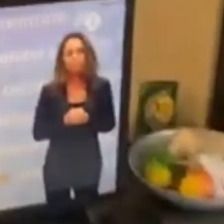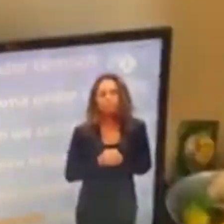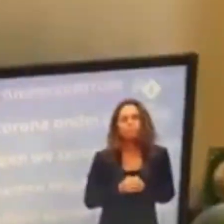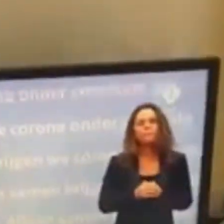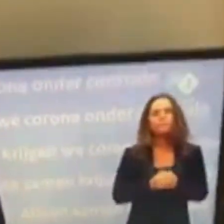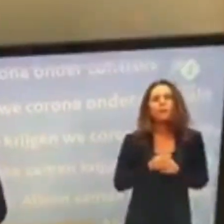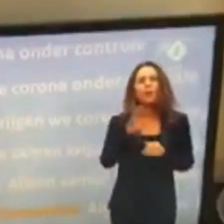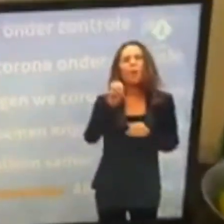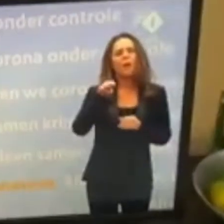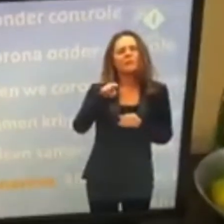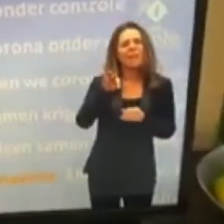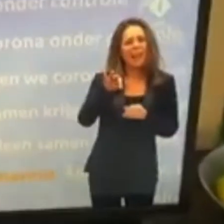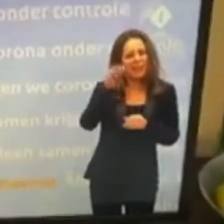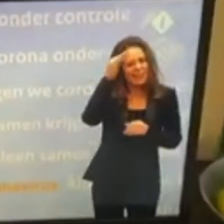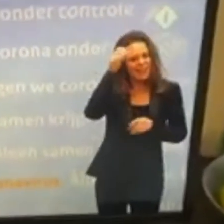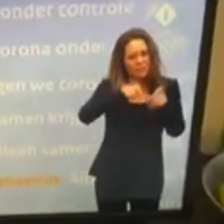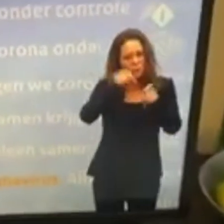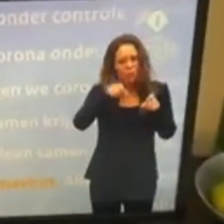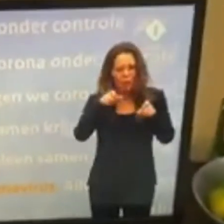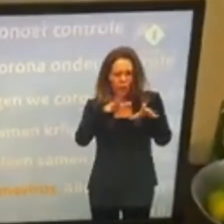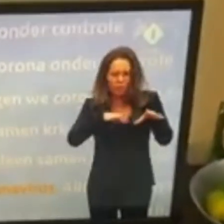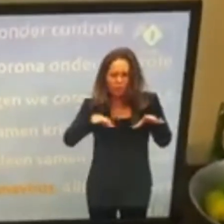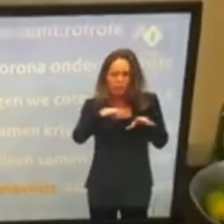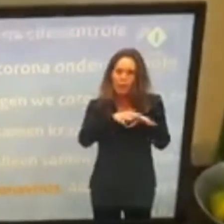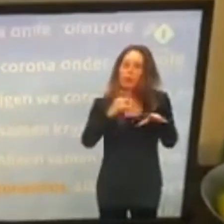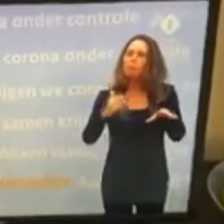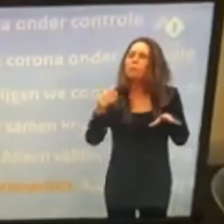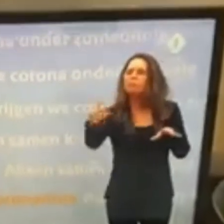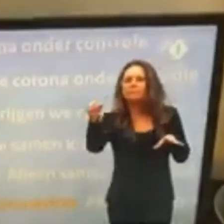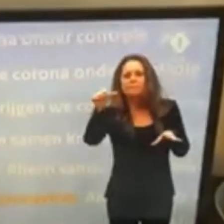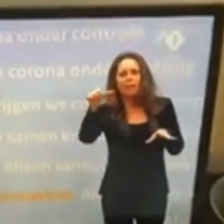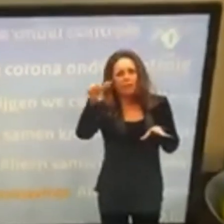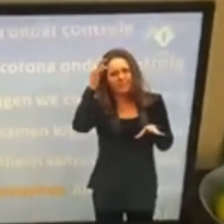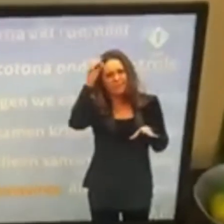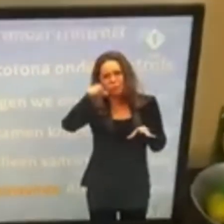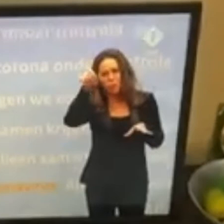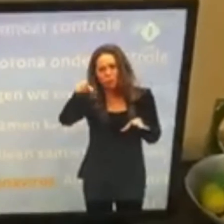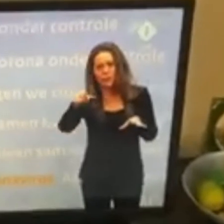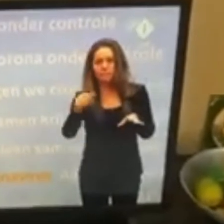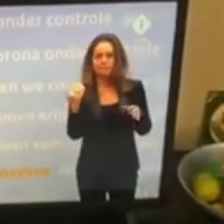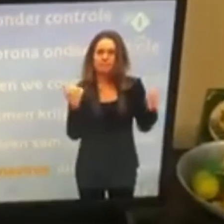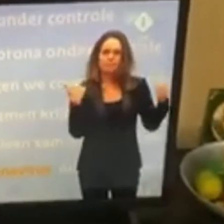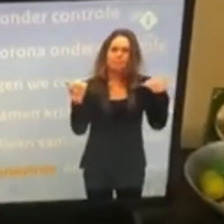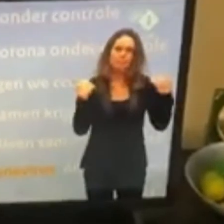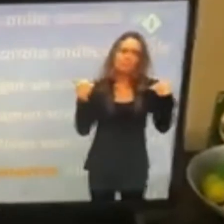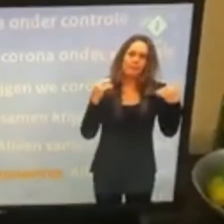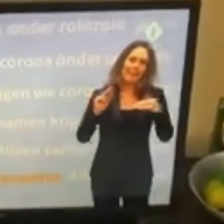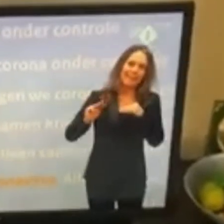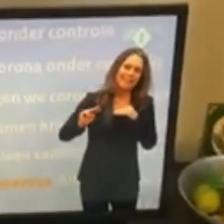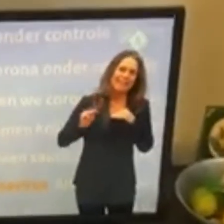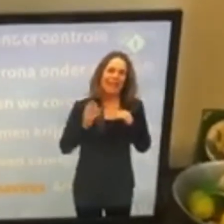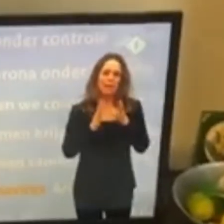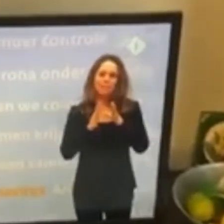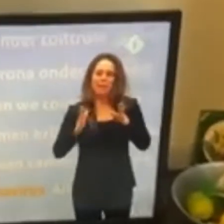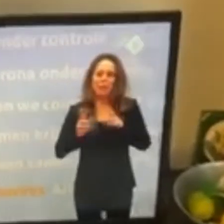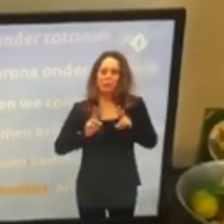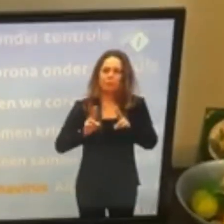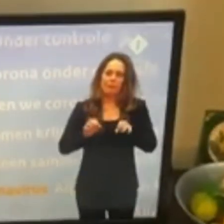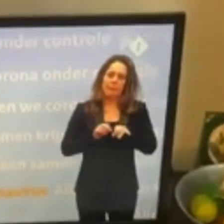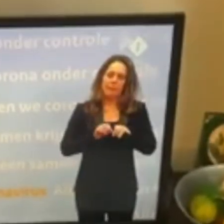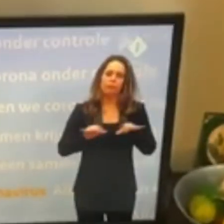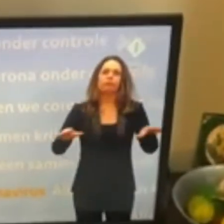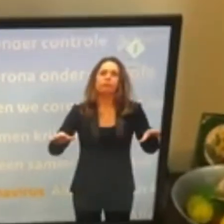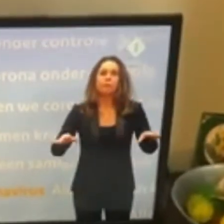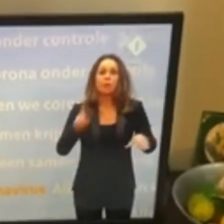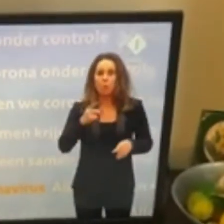het outbreak management team waarschuwen voor een derde golf. En dat moeten we serieus nemen. En we moeten dus nu